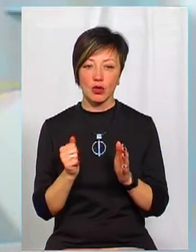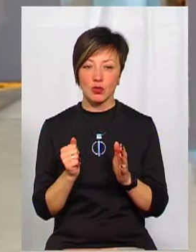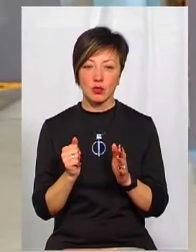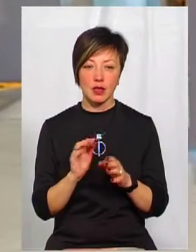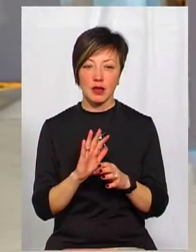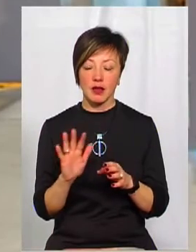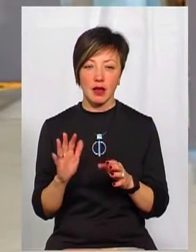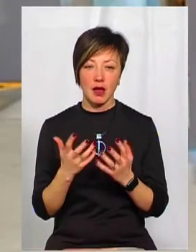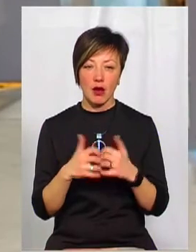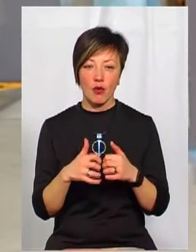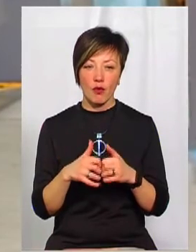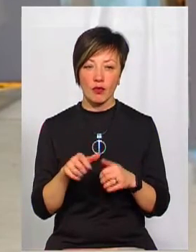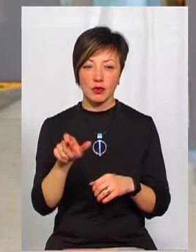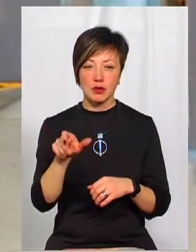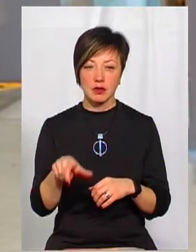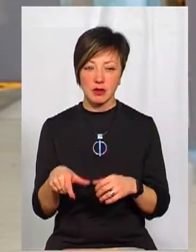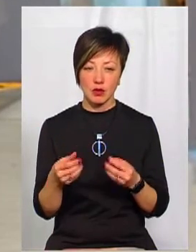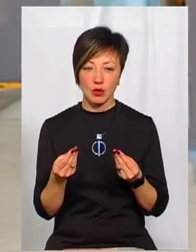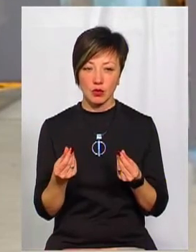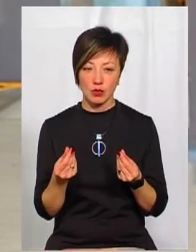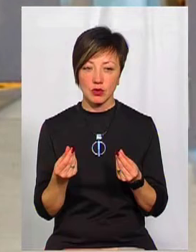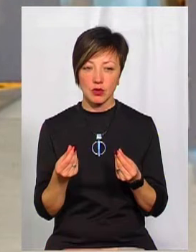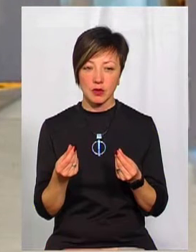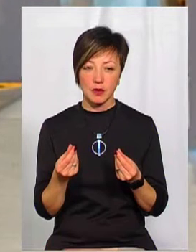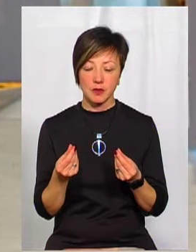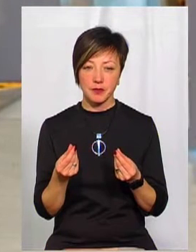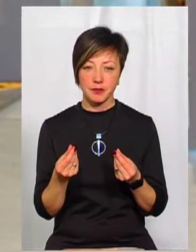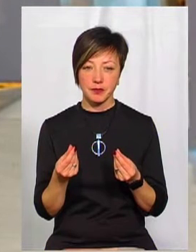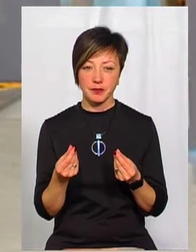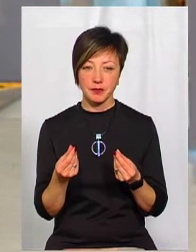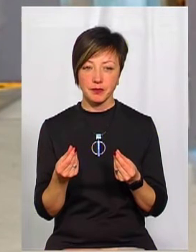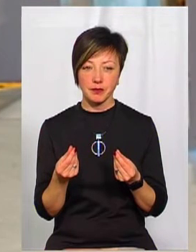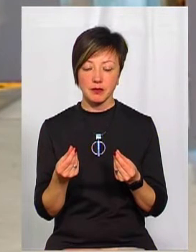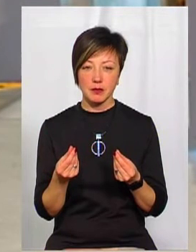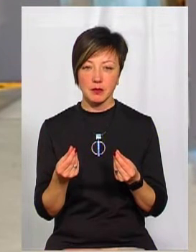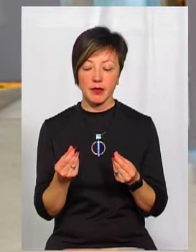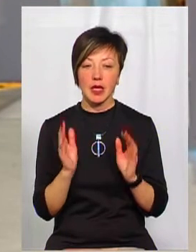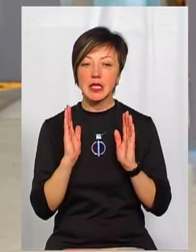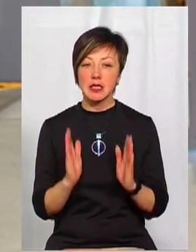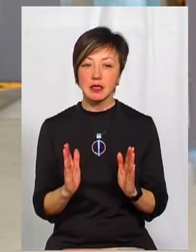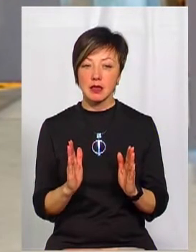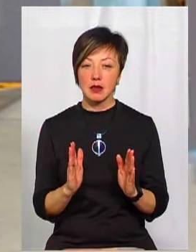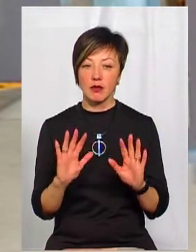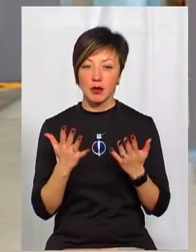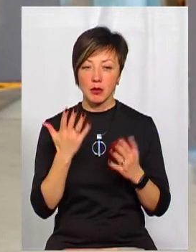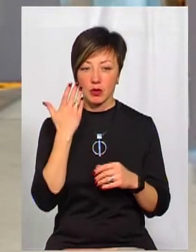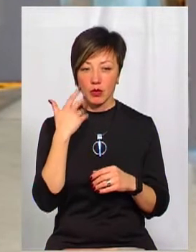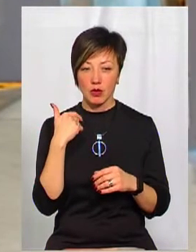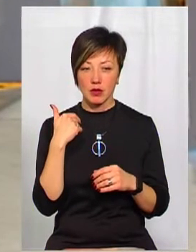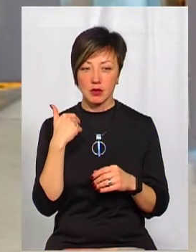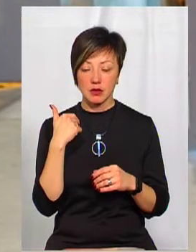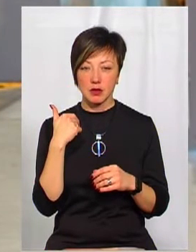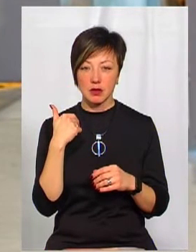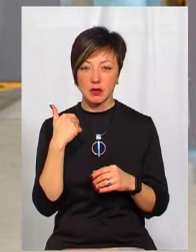і не нараховується абоненту плата за розподіл лише у випадку, коли